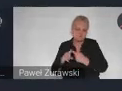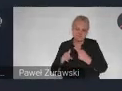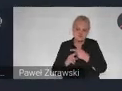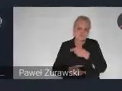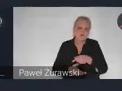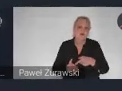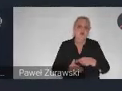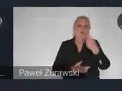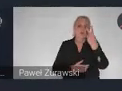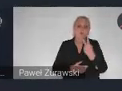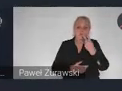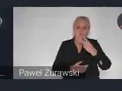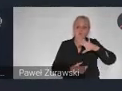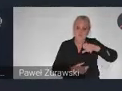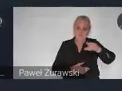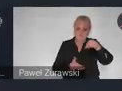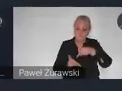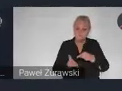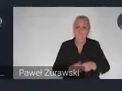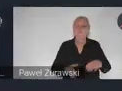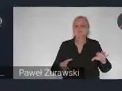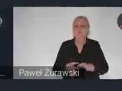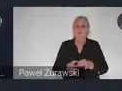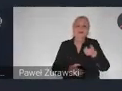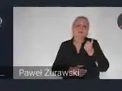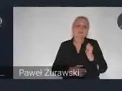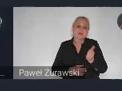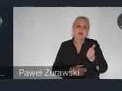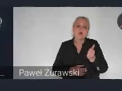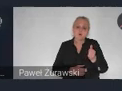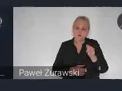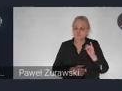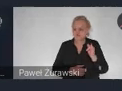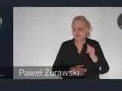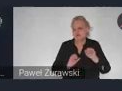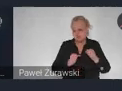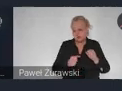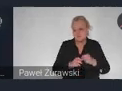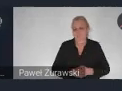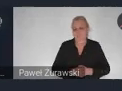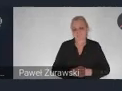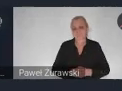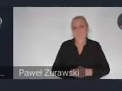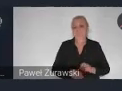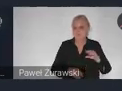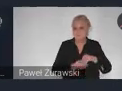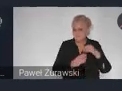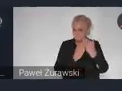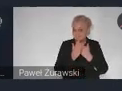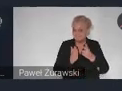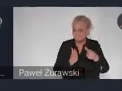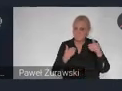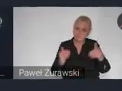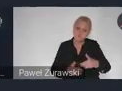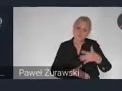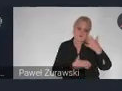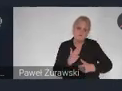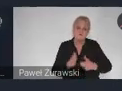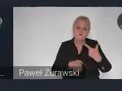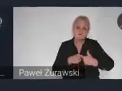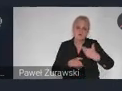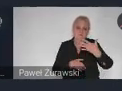kryterium drugie dotyczy jakości działań za w ramach tego kryterium można uzyskać